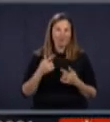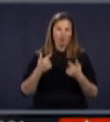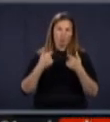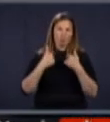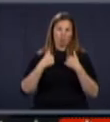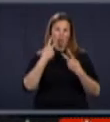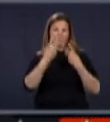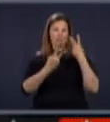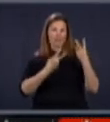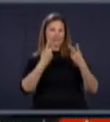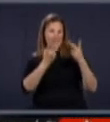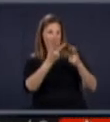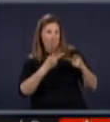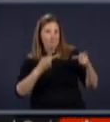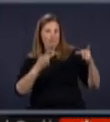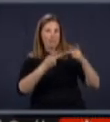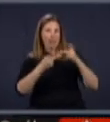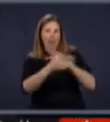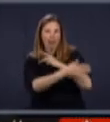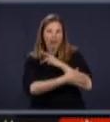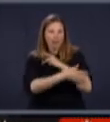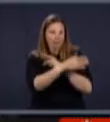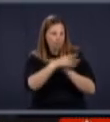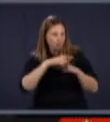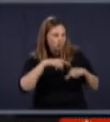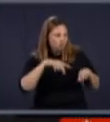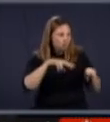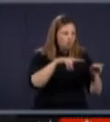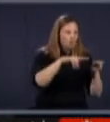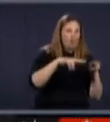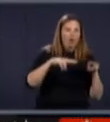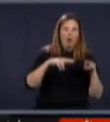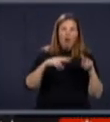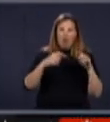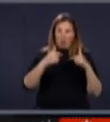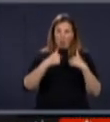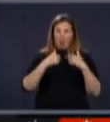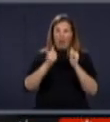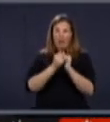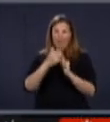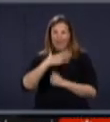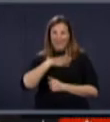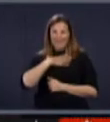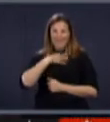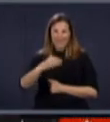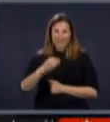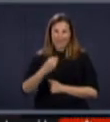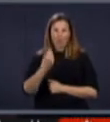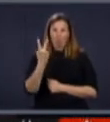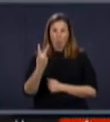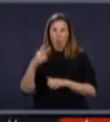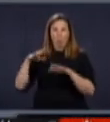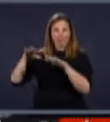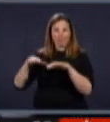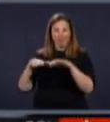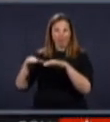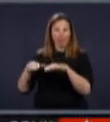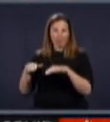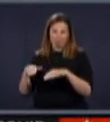voir dans les parcs. Bon, j'avais des gens, incluant mes gars, faisaient du skate. Et puis bon,